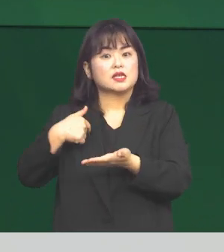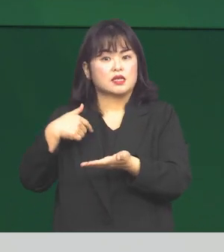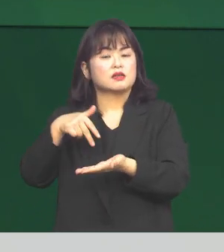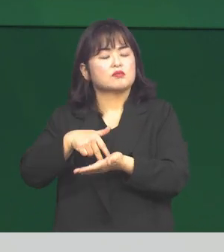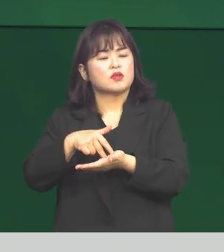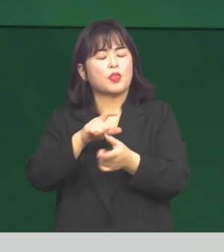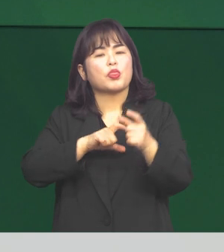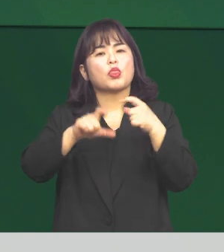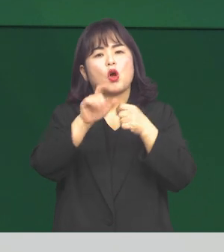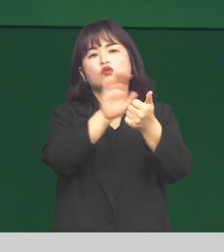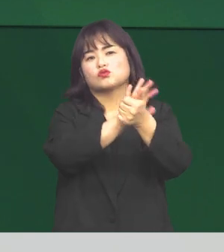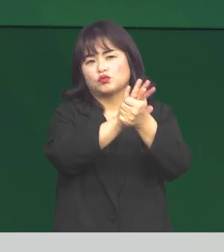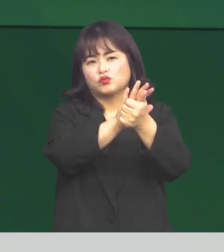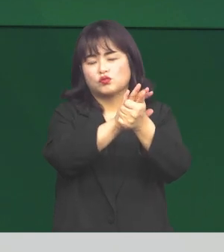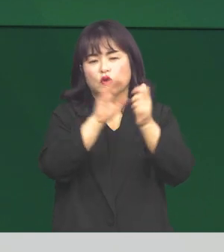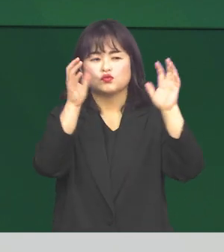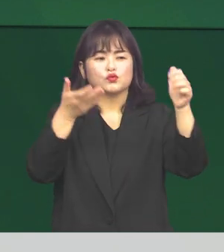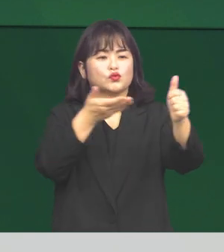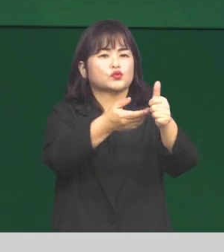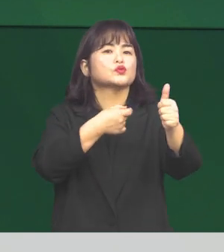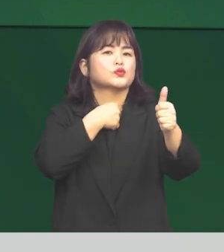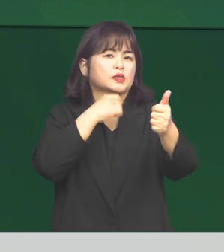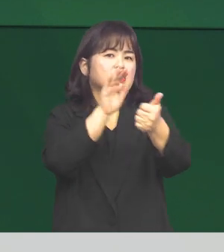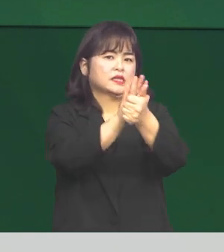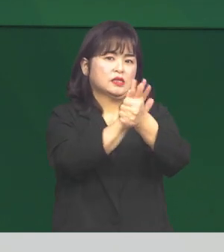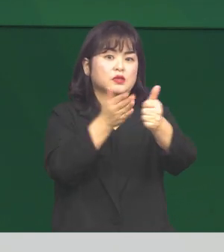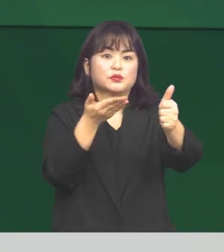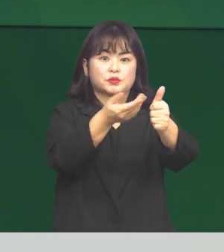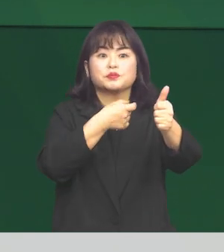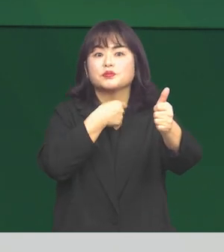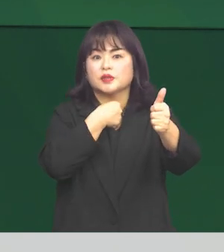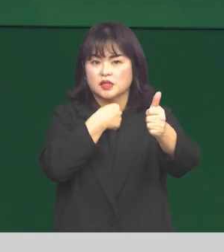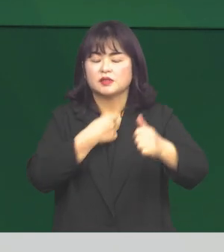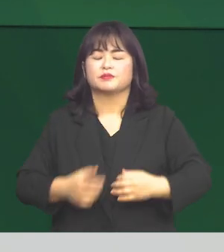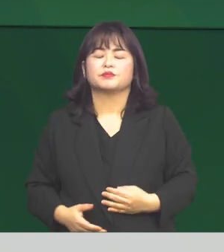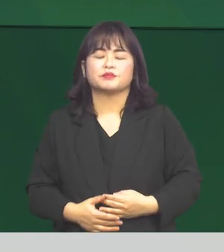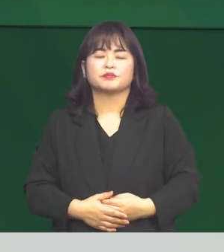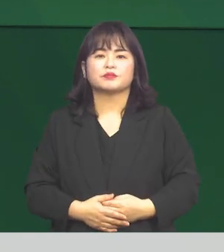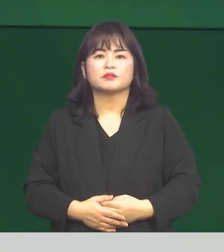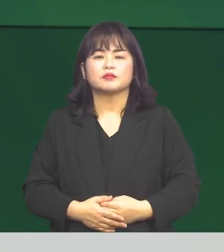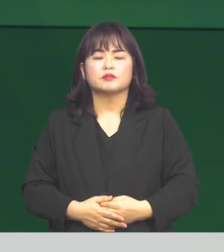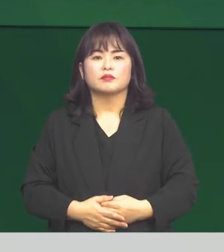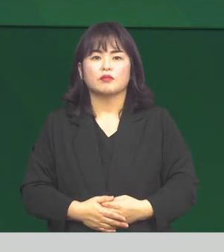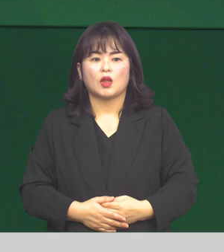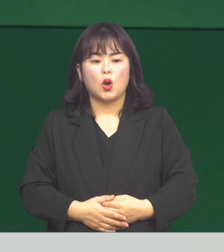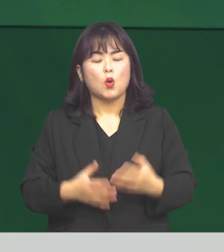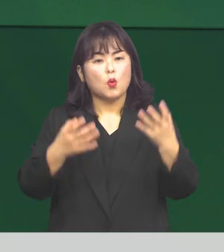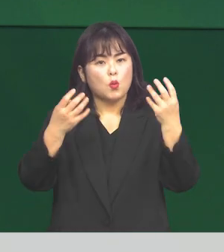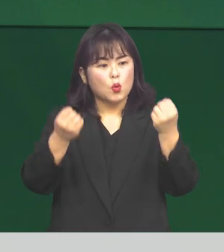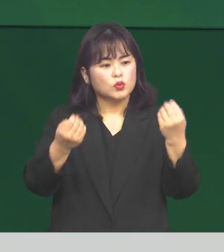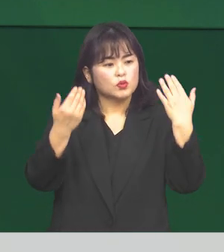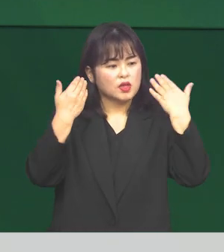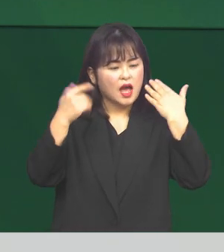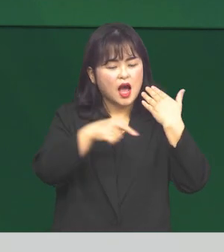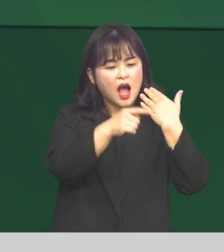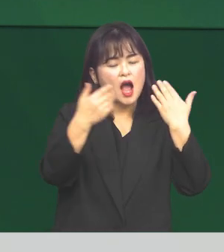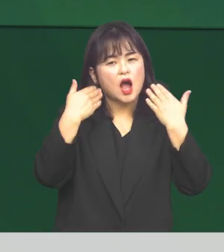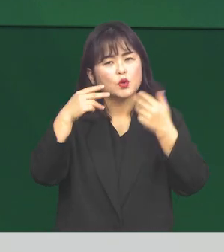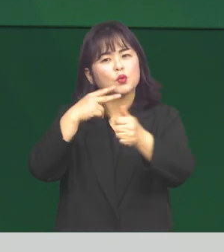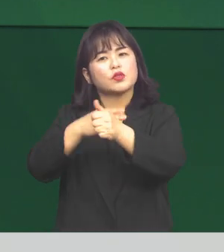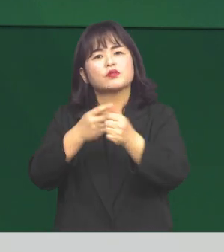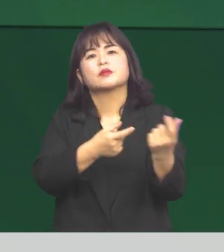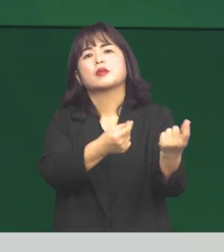시장으로서 더욱더 응원을 하고 지원을 해야 되겠다 이런 생각을 했습니다. 모든 것이 학교이고